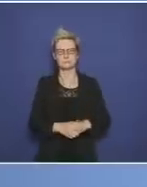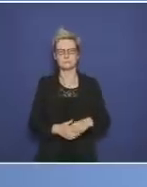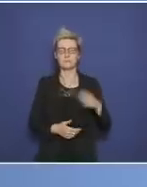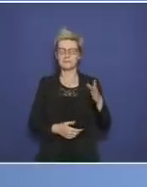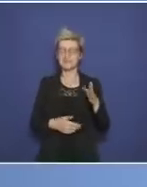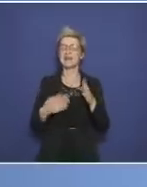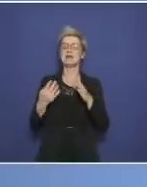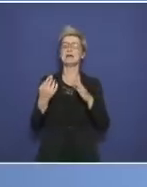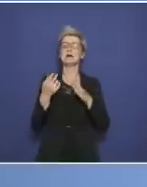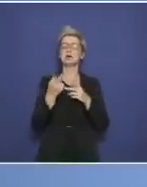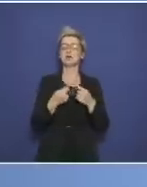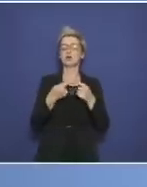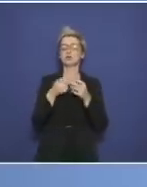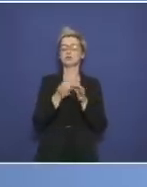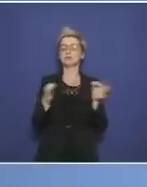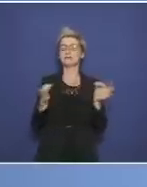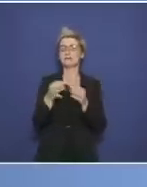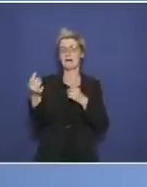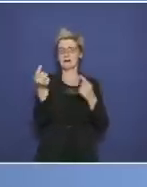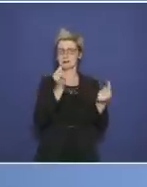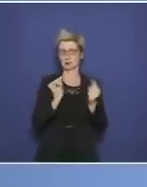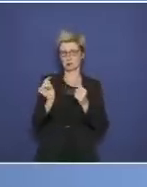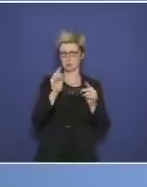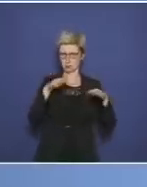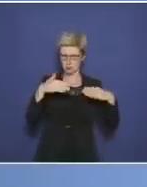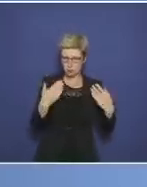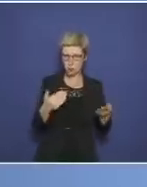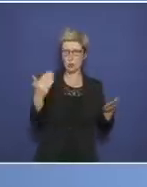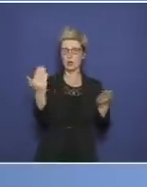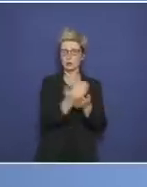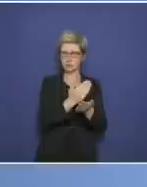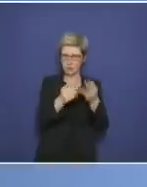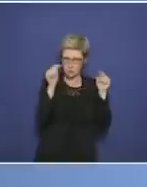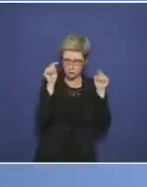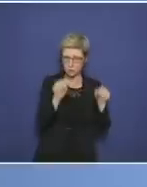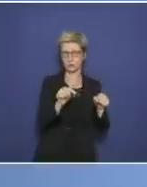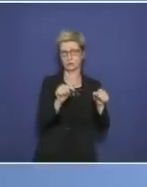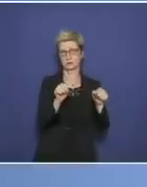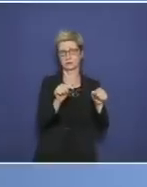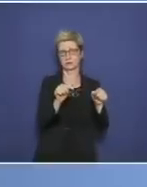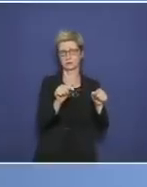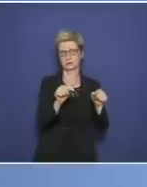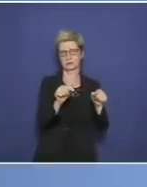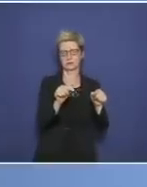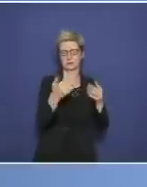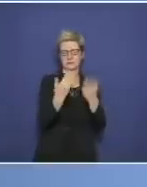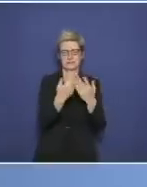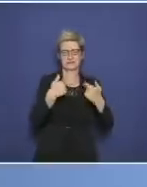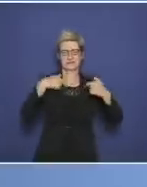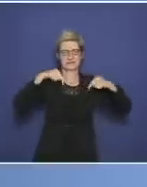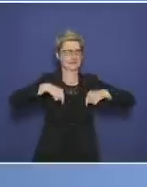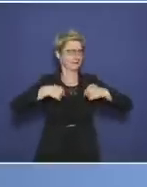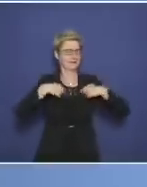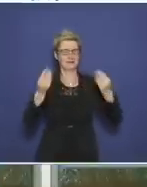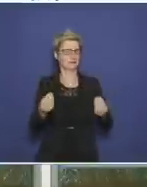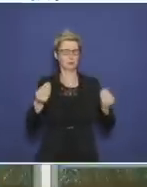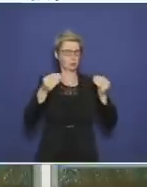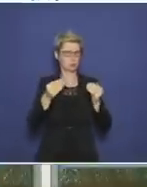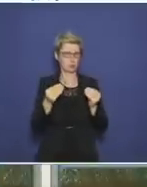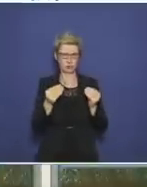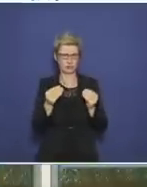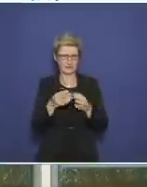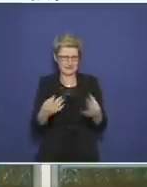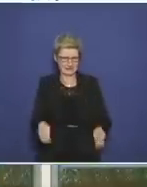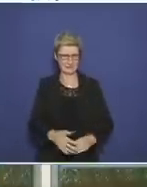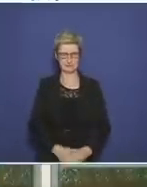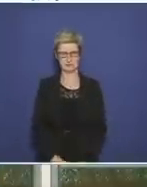im Deutschen Bundestag zu führen ist, eine Entscheidung, die im Deutschen Bundestag zu fällen ist. Und deswegen werde ich dazu jetzt hier nichts beitragen.